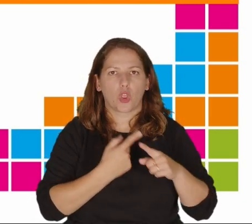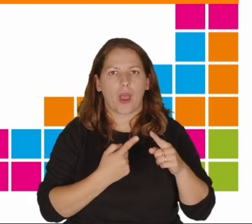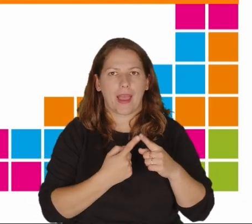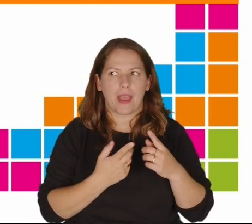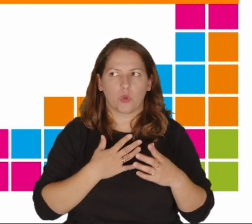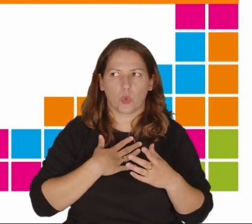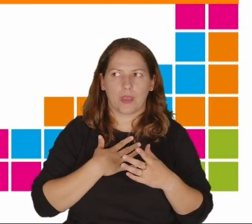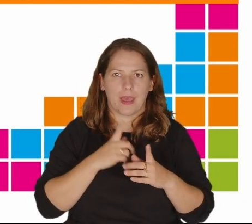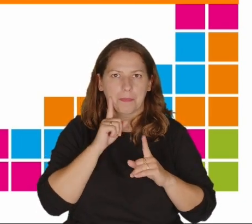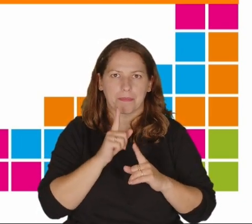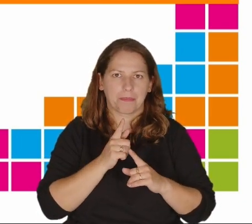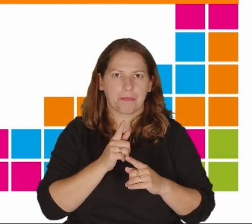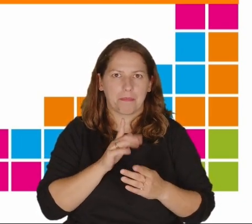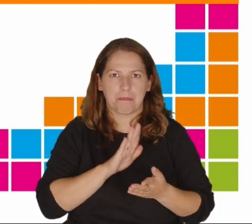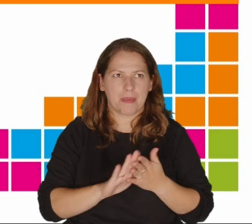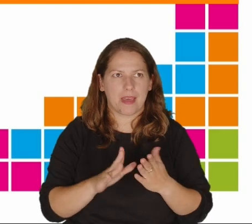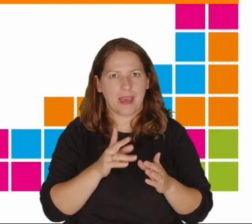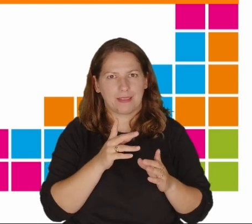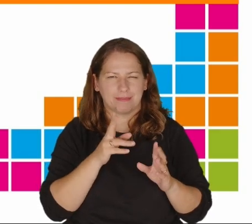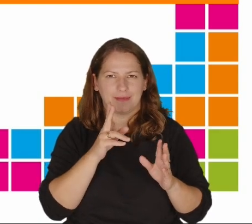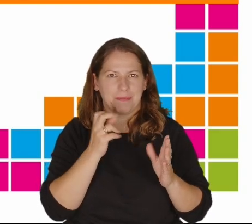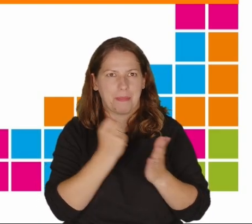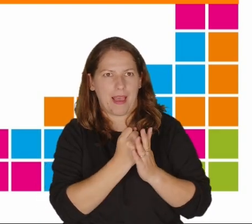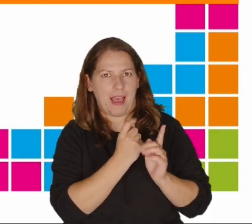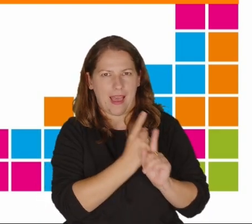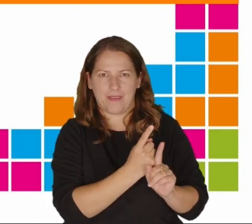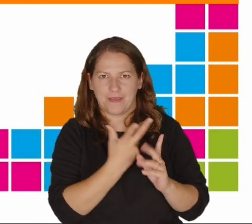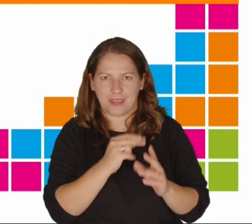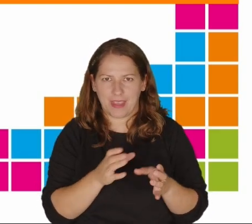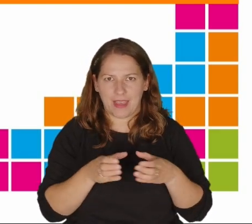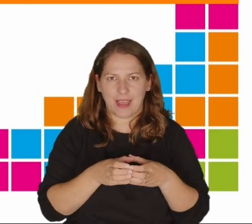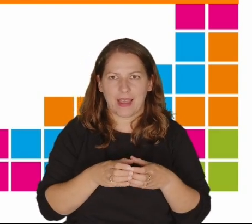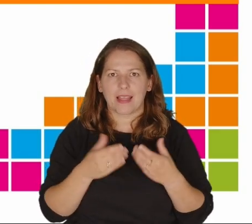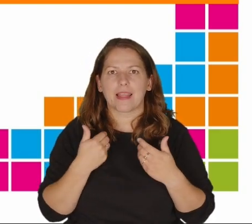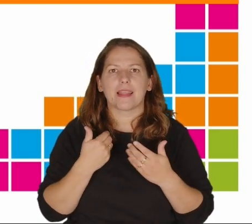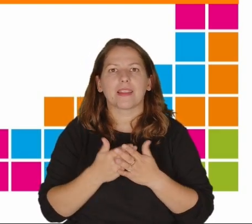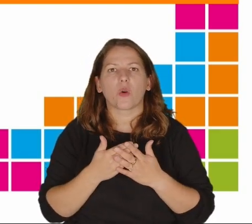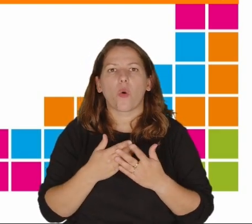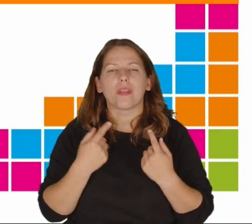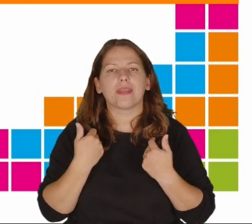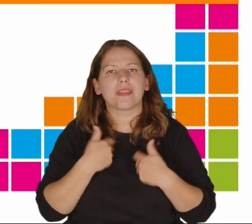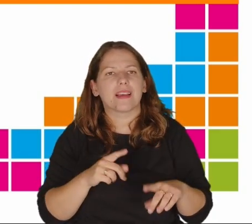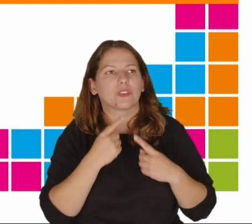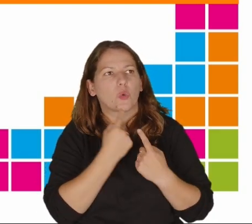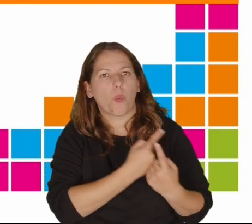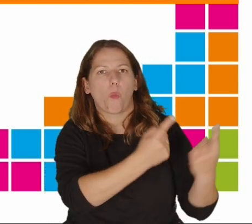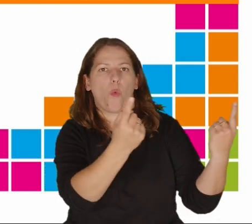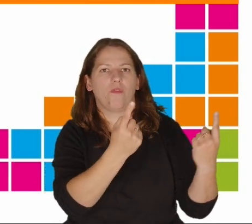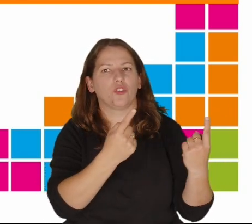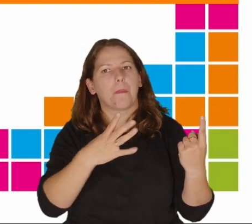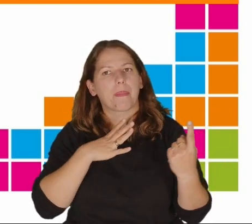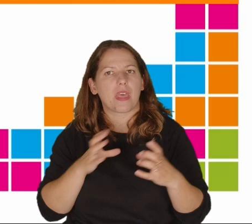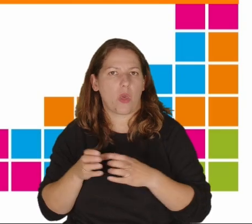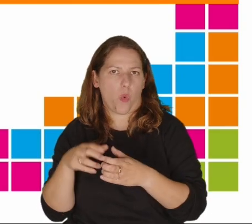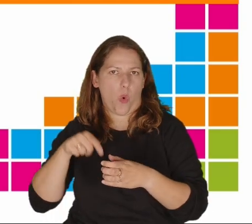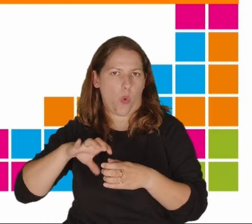nielegalności bycia w tej grupie i w związku z tym mniej chętnie mówią o tym, co ich w tej grupie spotkało, a przede wszystkim nie mówią o tym dlatego,